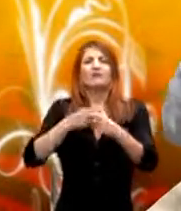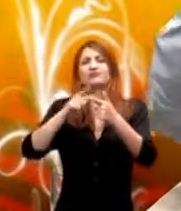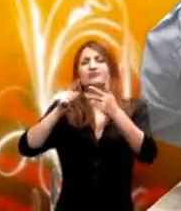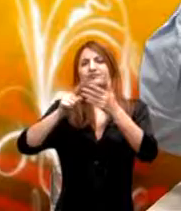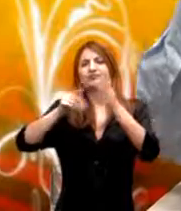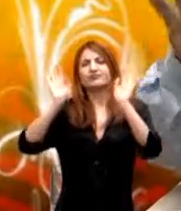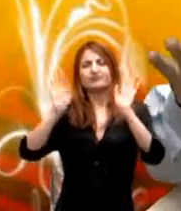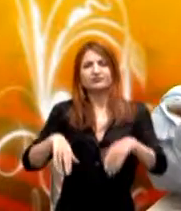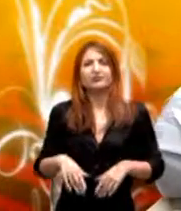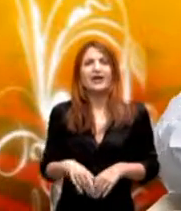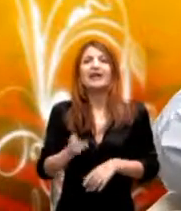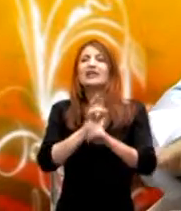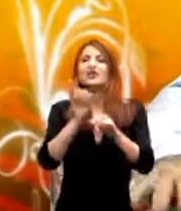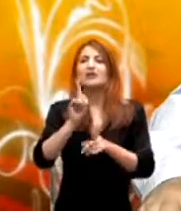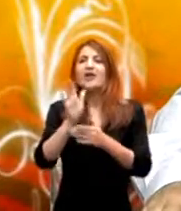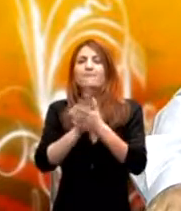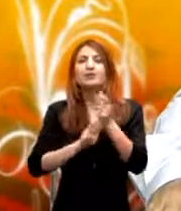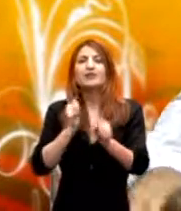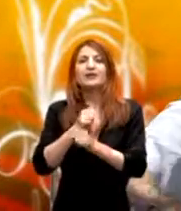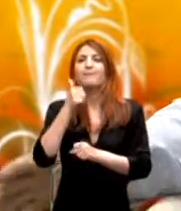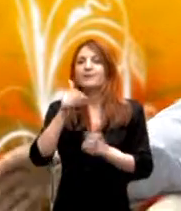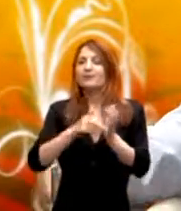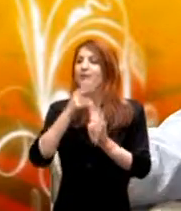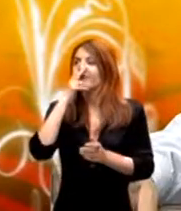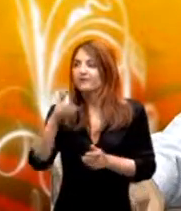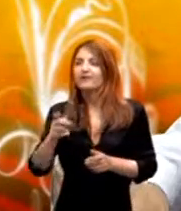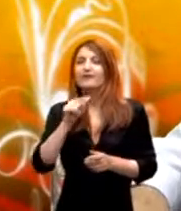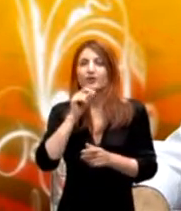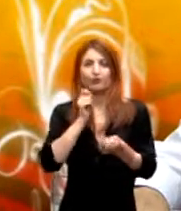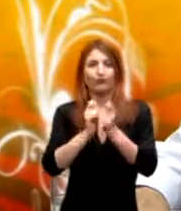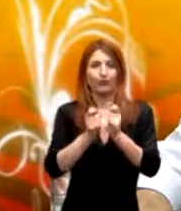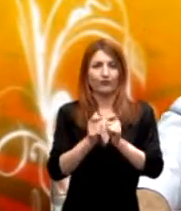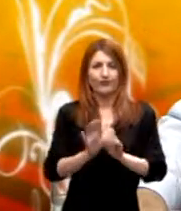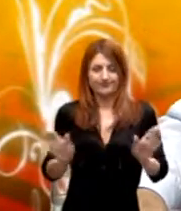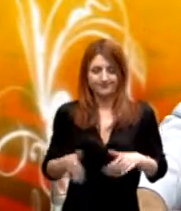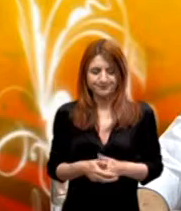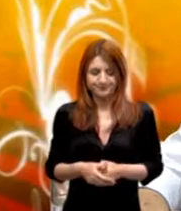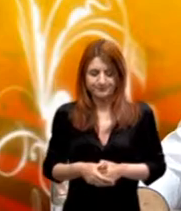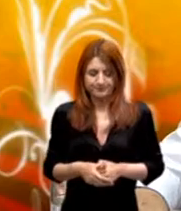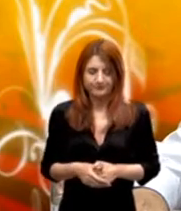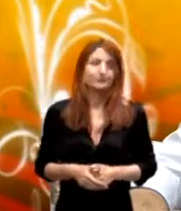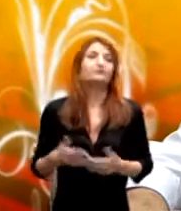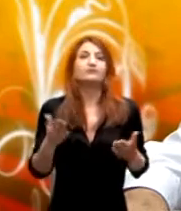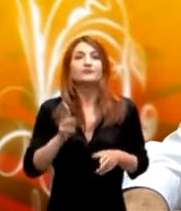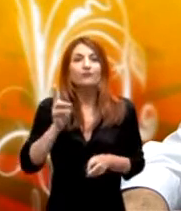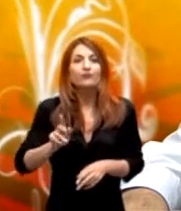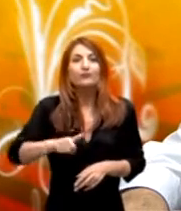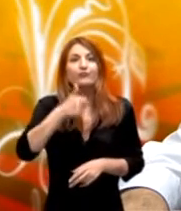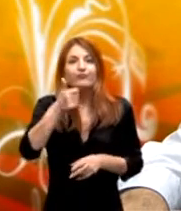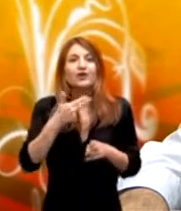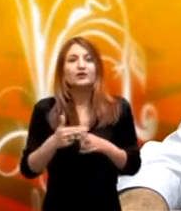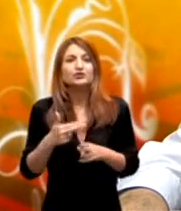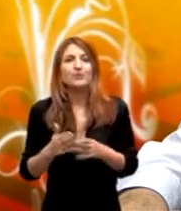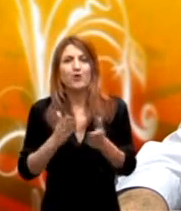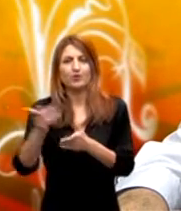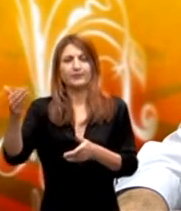ono. Ništa ne počinati dok se ne vidimo i dok ne dogovorimo. A možemo li mi, profesor Košić, dati još jedno rješenje? Koje? Ako